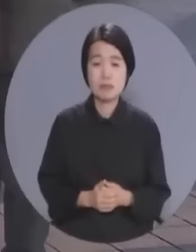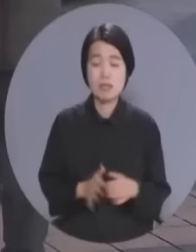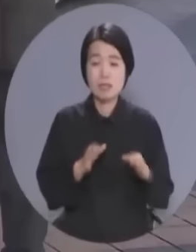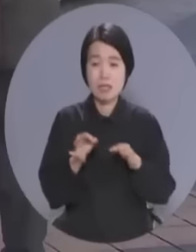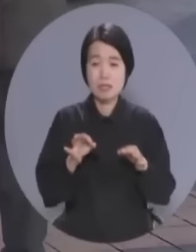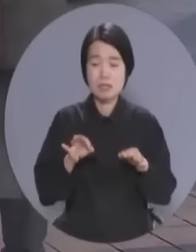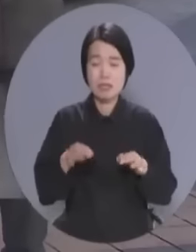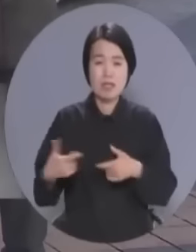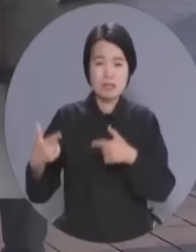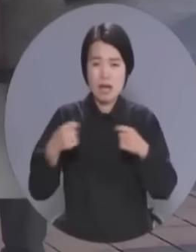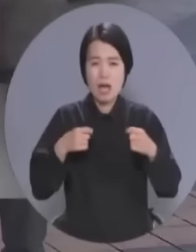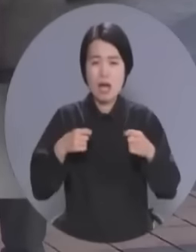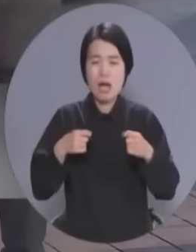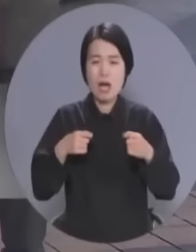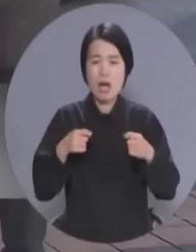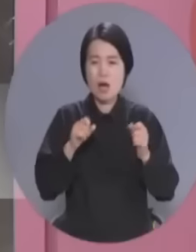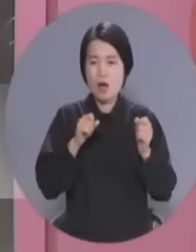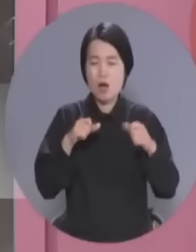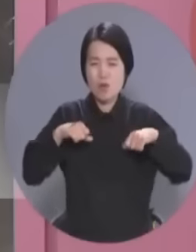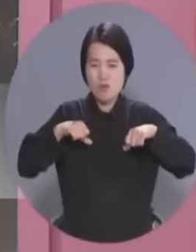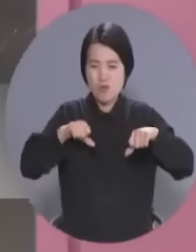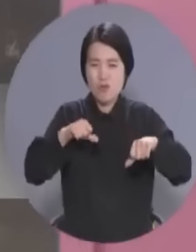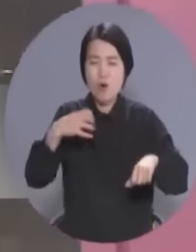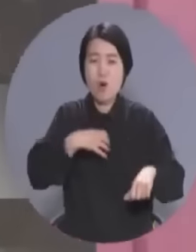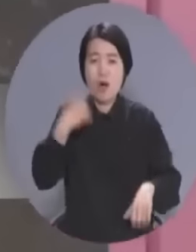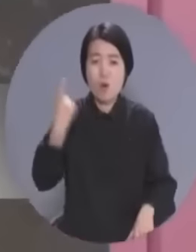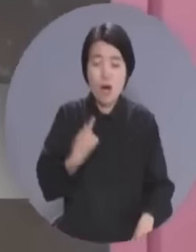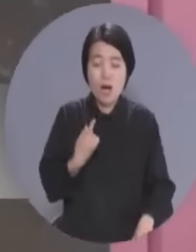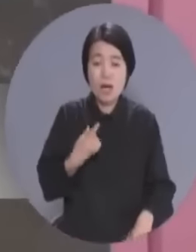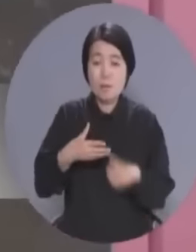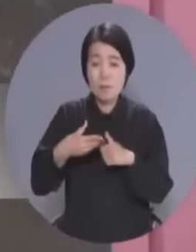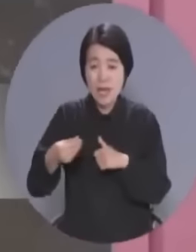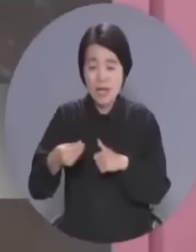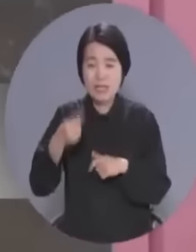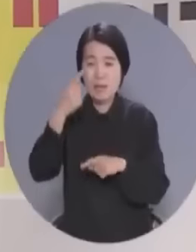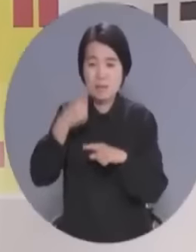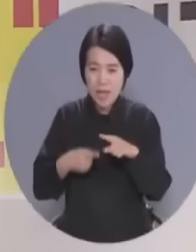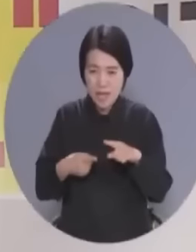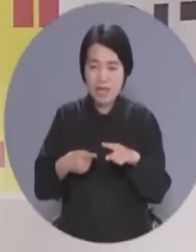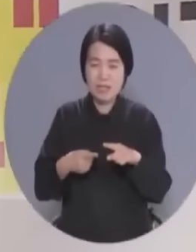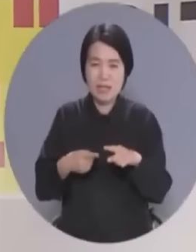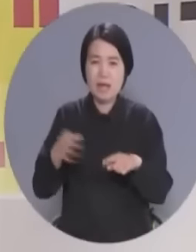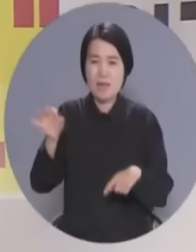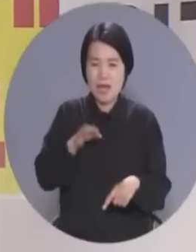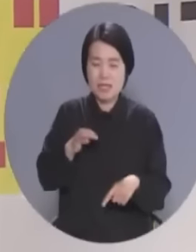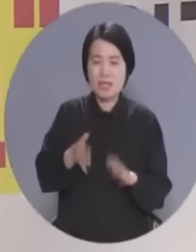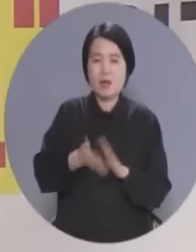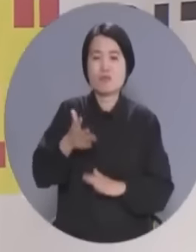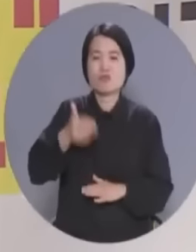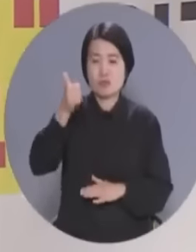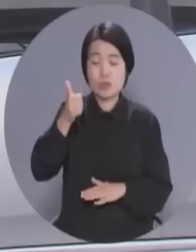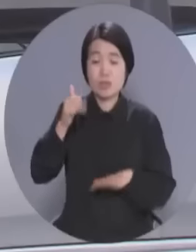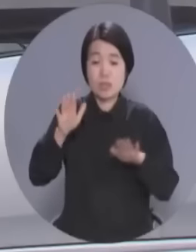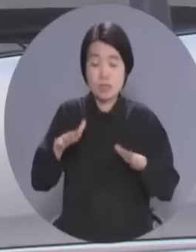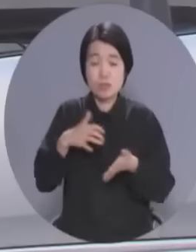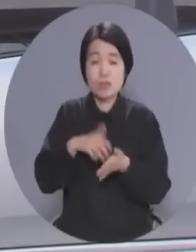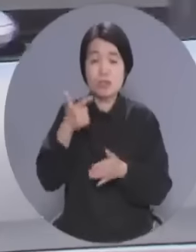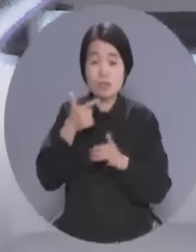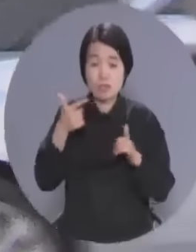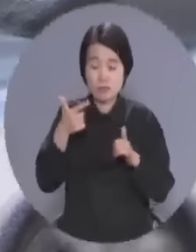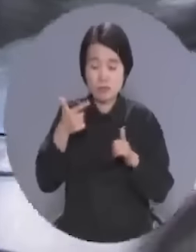상권 전체가 휘청되자 지난달부터 임대료를 절반만 받겠다는 건물주도 생겨났습니다. 현재 60여